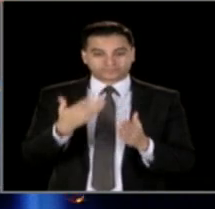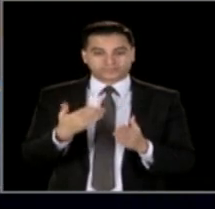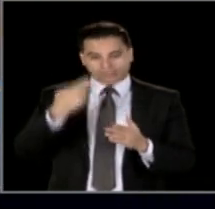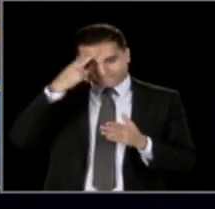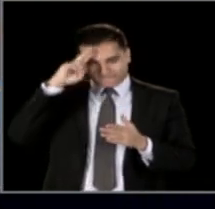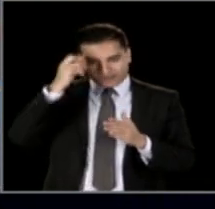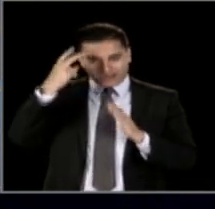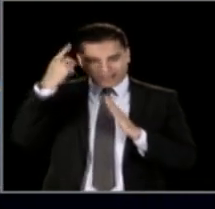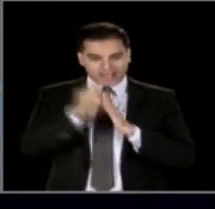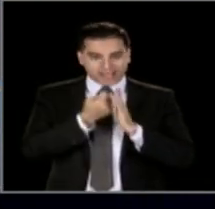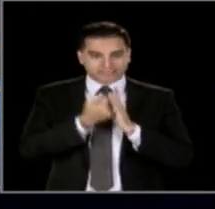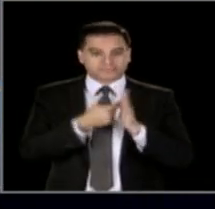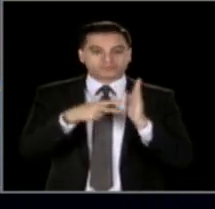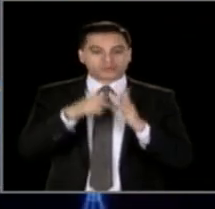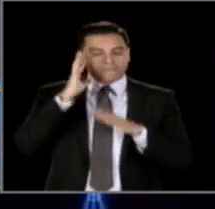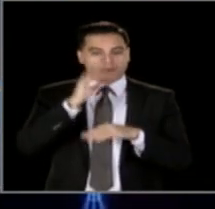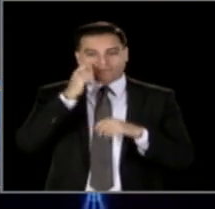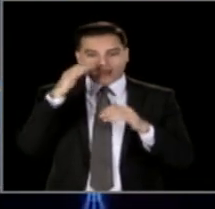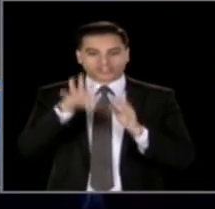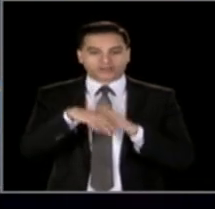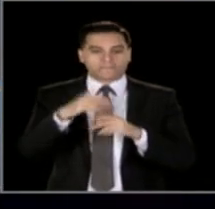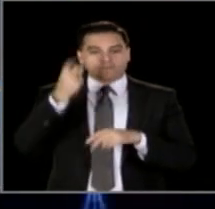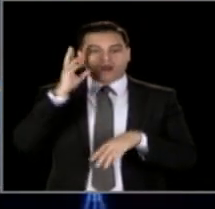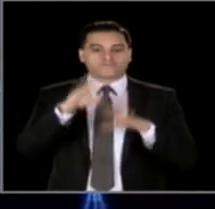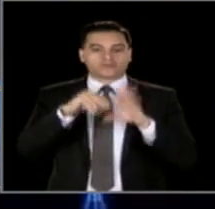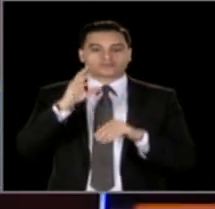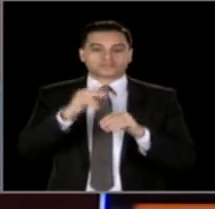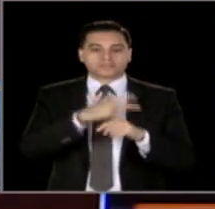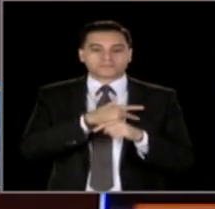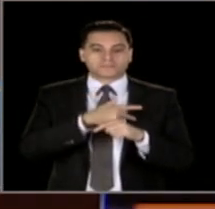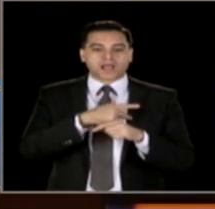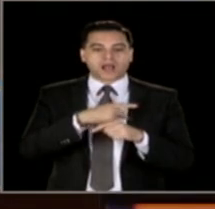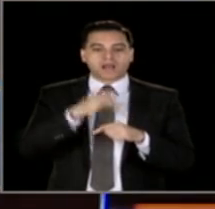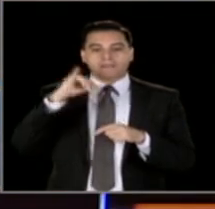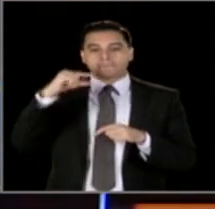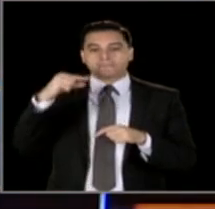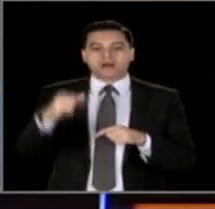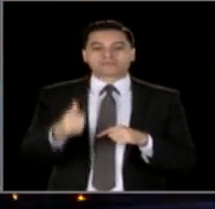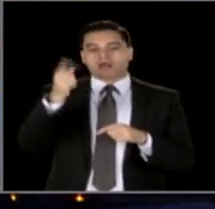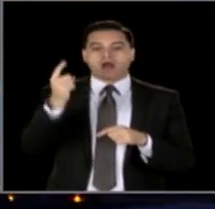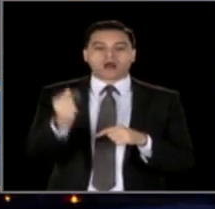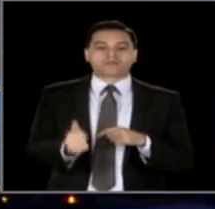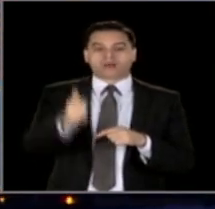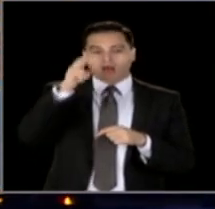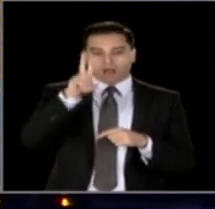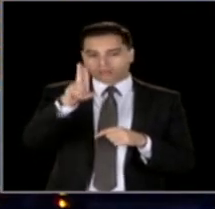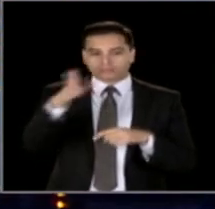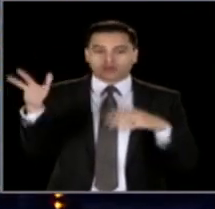من هو الأديب السوري المعاصر مؤلف رباعية مدارات الشرق؟